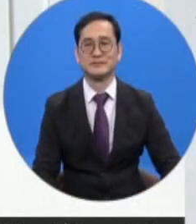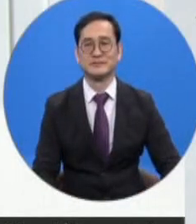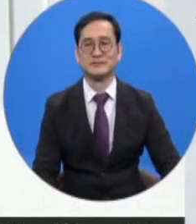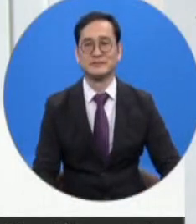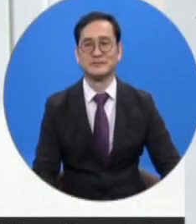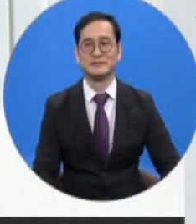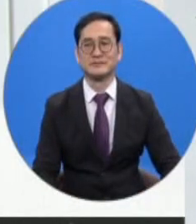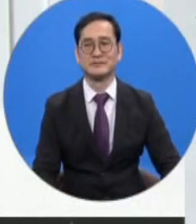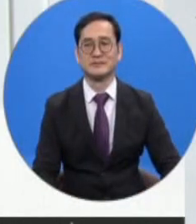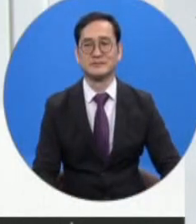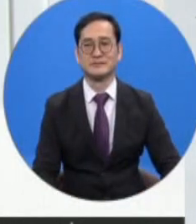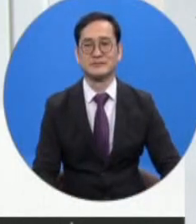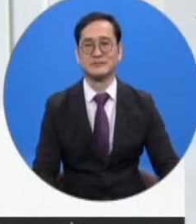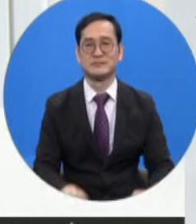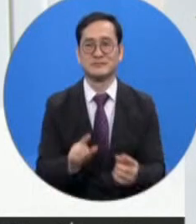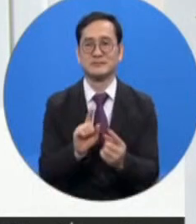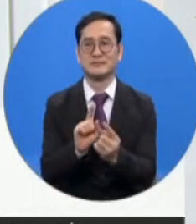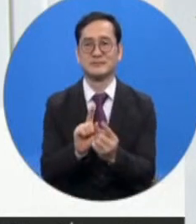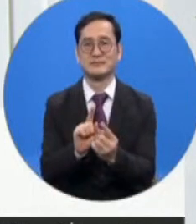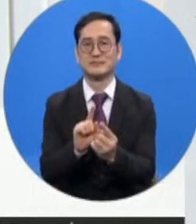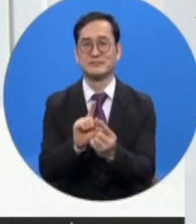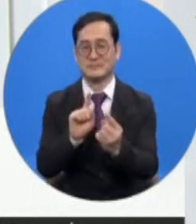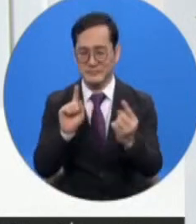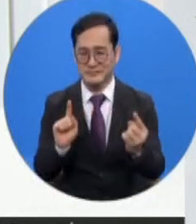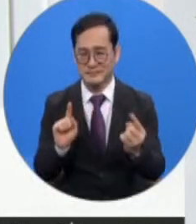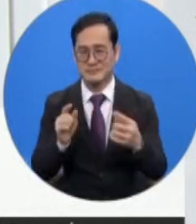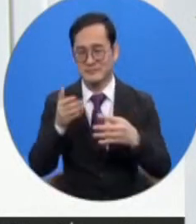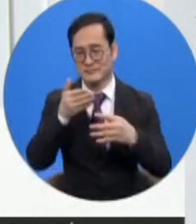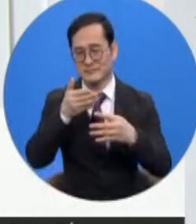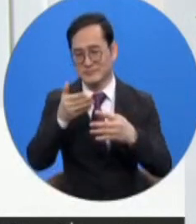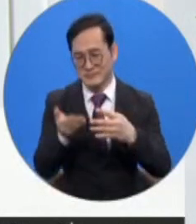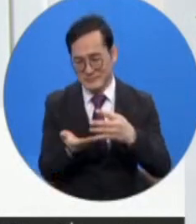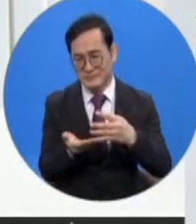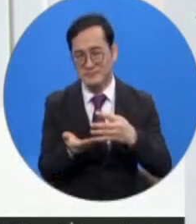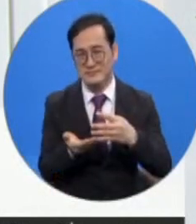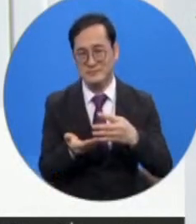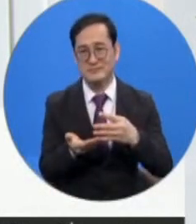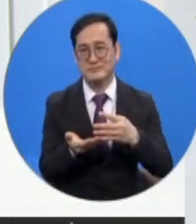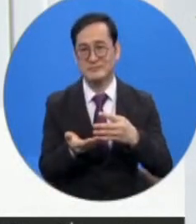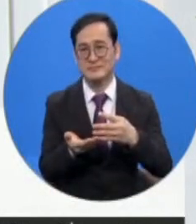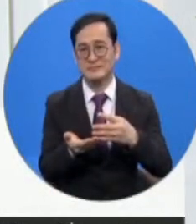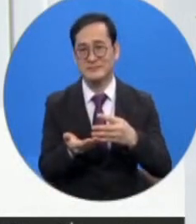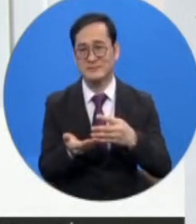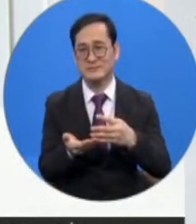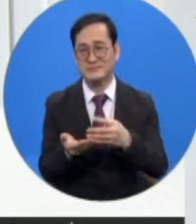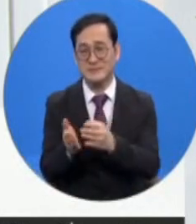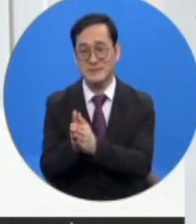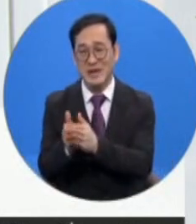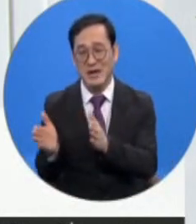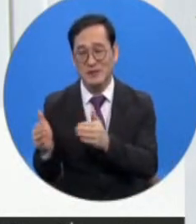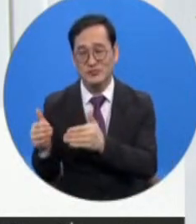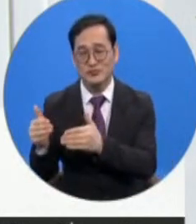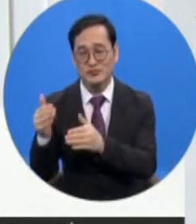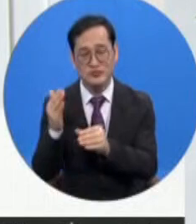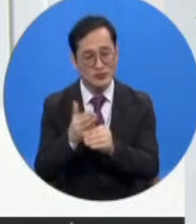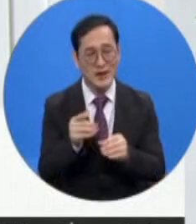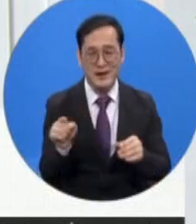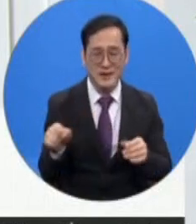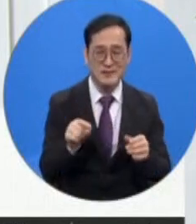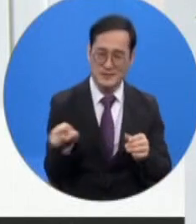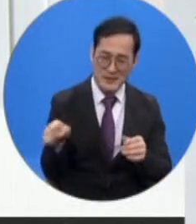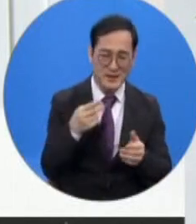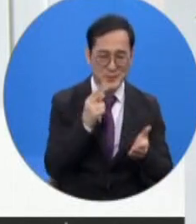이미 인쇄에 들어갔다 그러니까 뭐 불가피하게 배포를 하지 말았어야죠. 저걸 받는 국민 입장에서 굉장히 황당하겠죠. 배포하지 말았어야죠.